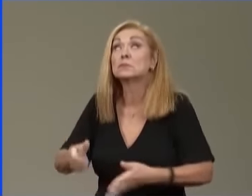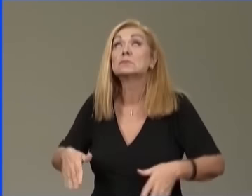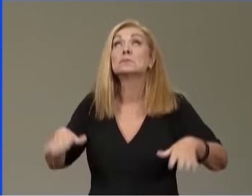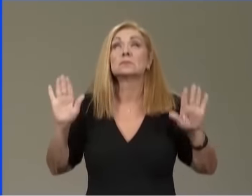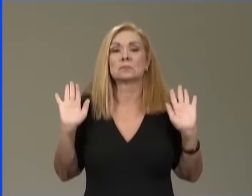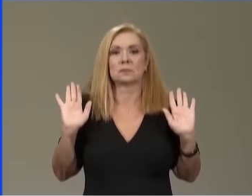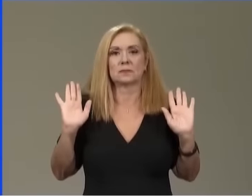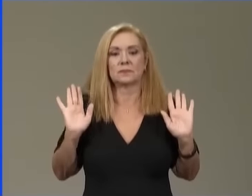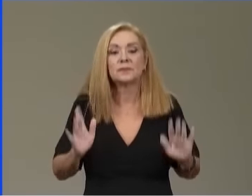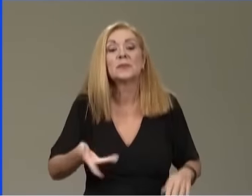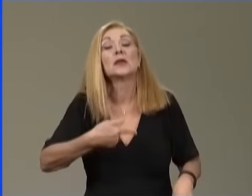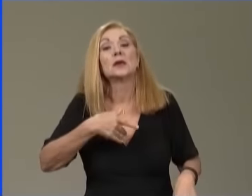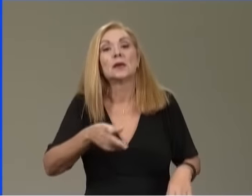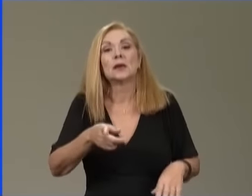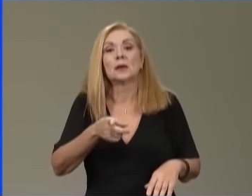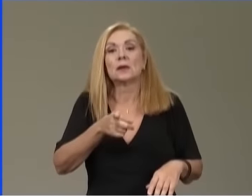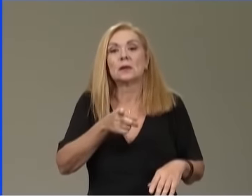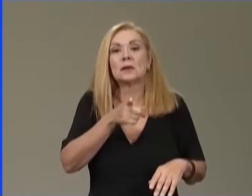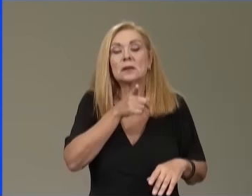Και